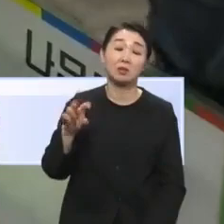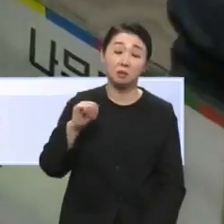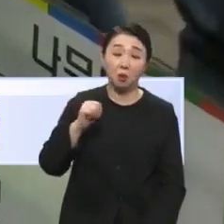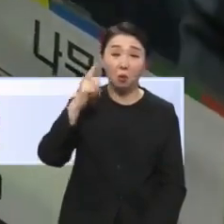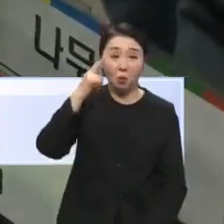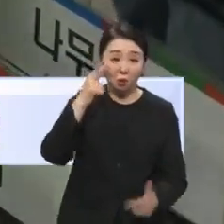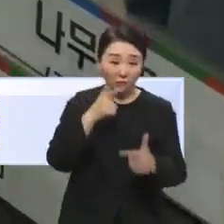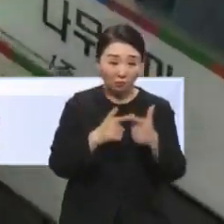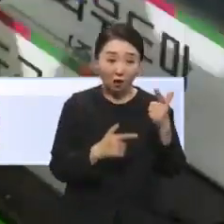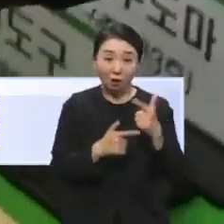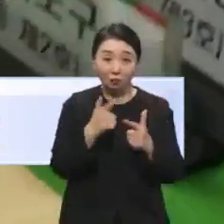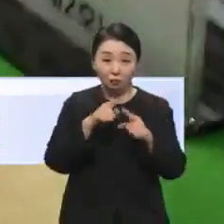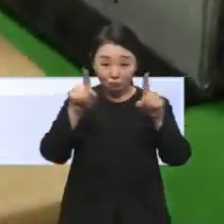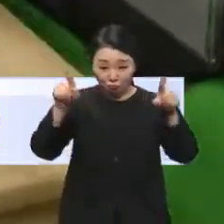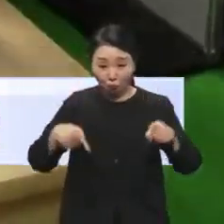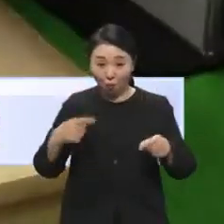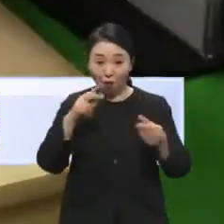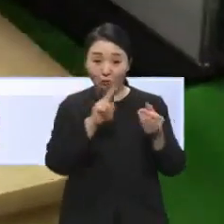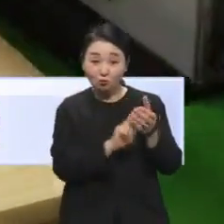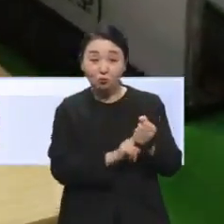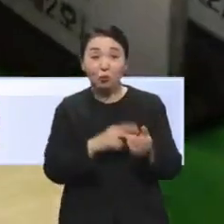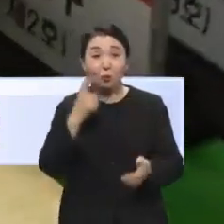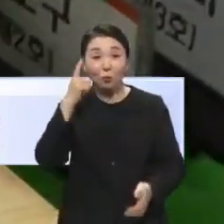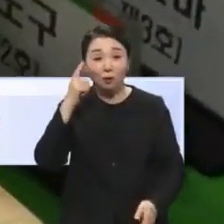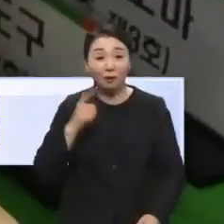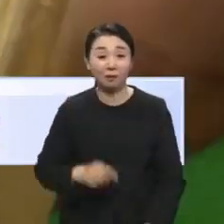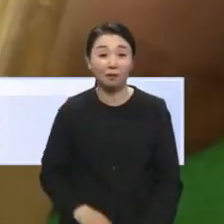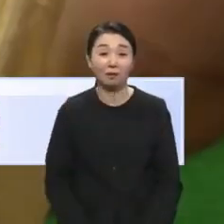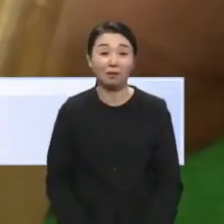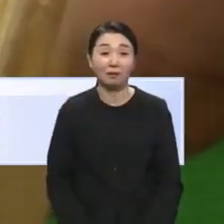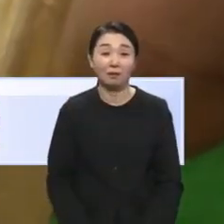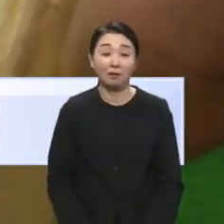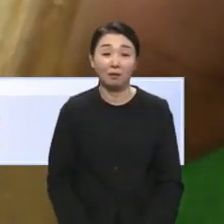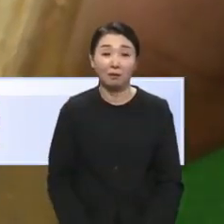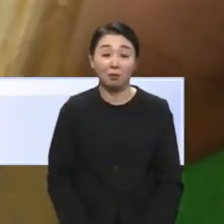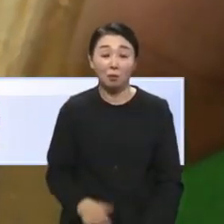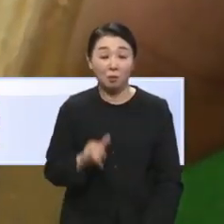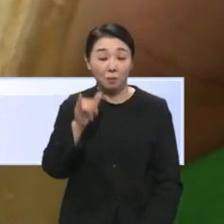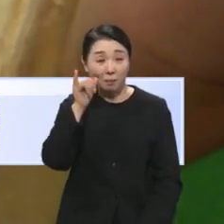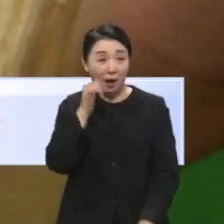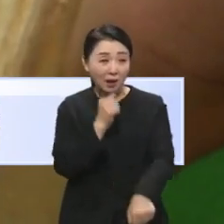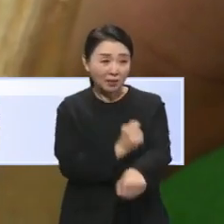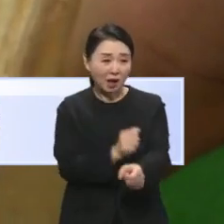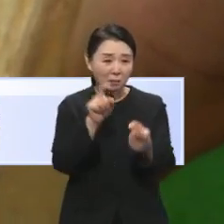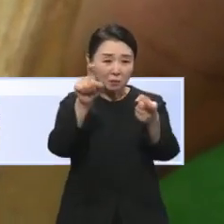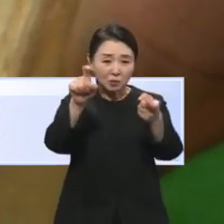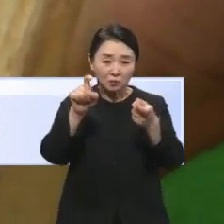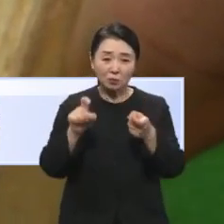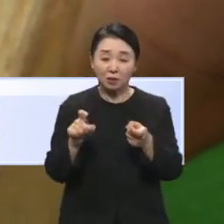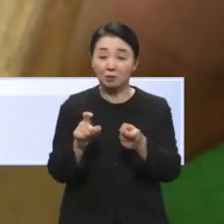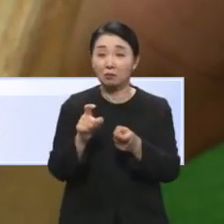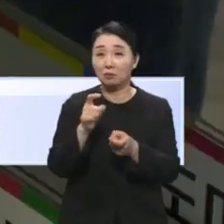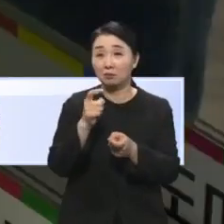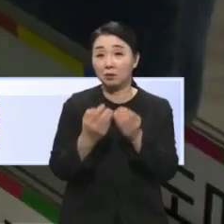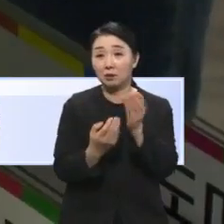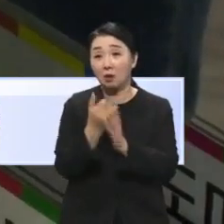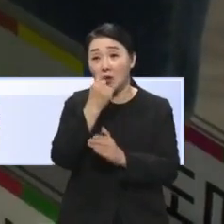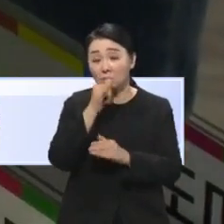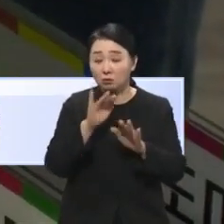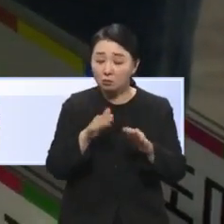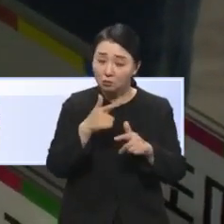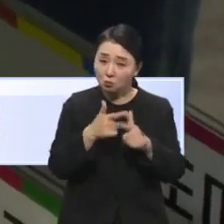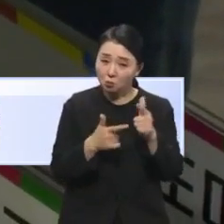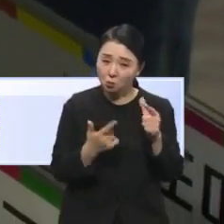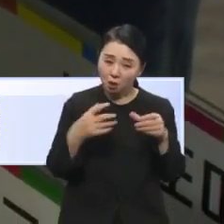숨겼습니까 변호사님 사실 저도 이제 실무에서 마약 밀수 사건을 많이 다루기는 하는데 좀 이런 방법은 조금 좀